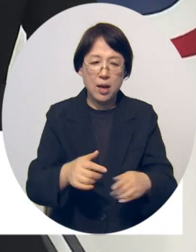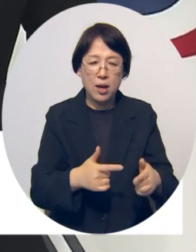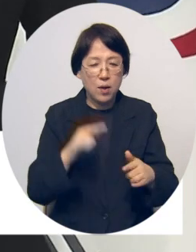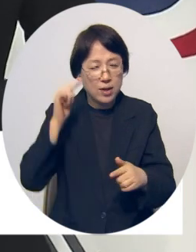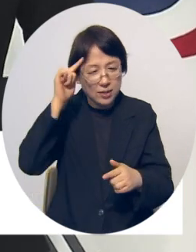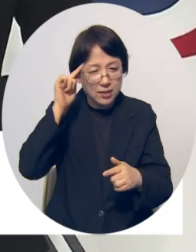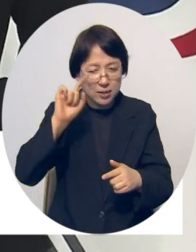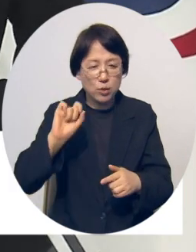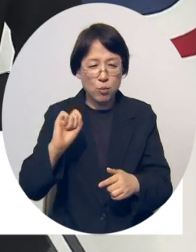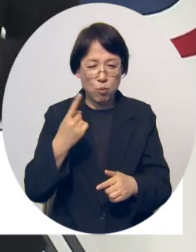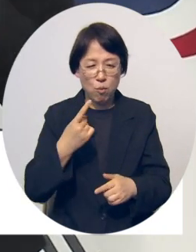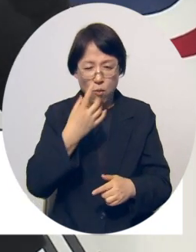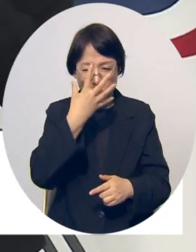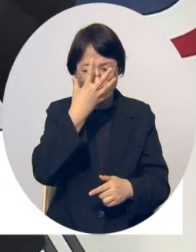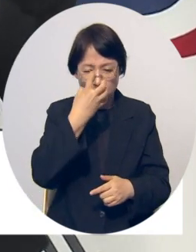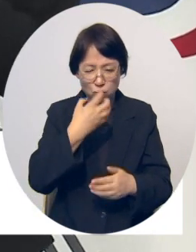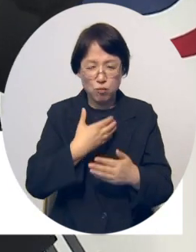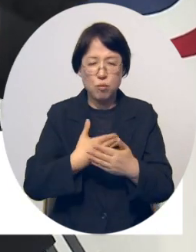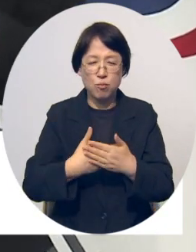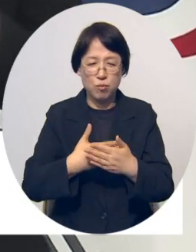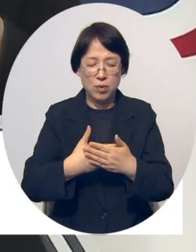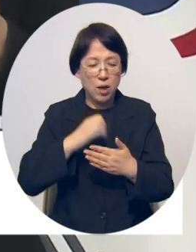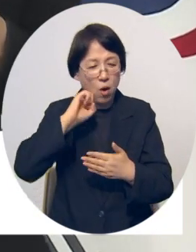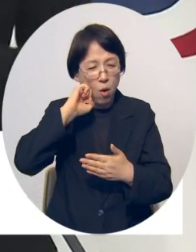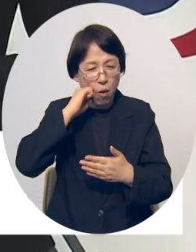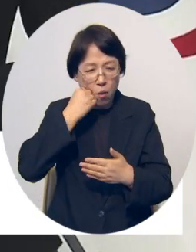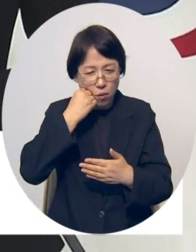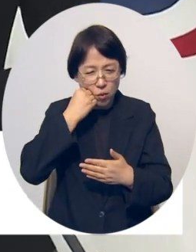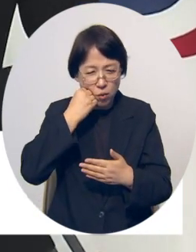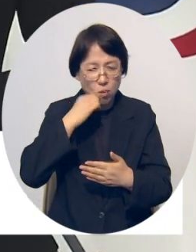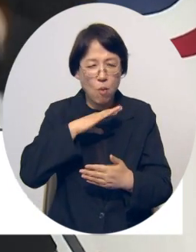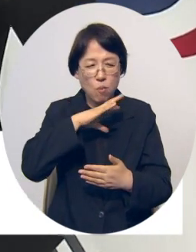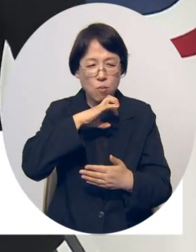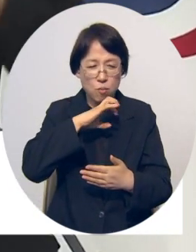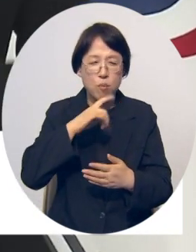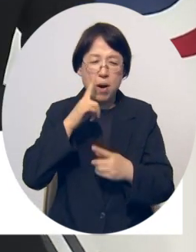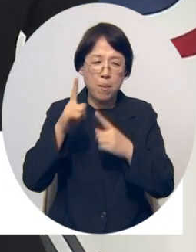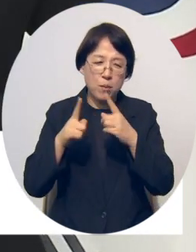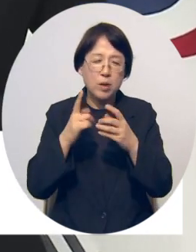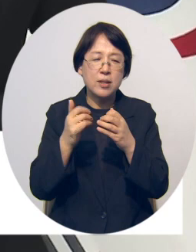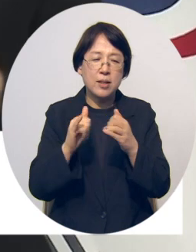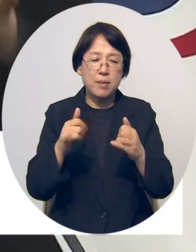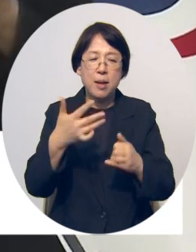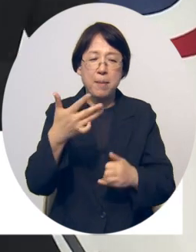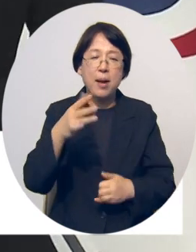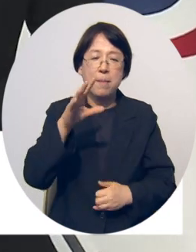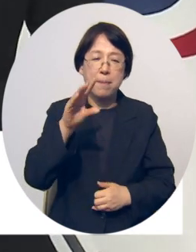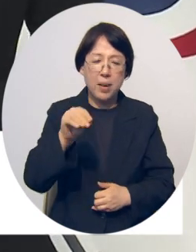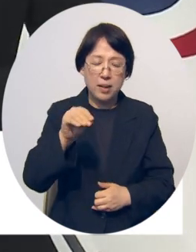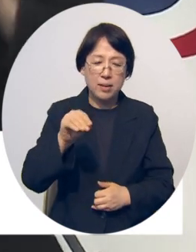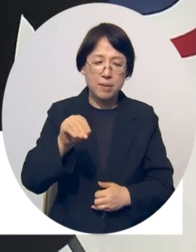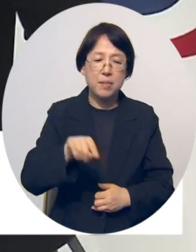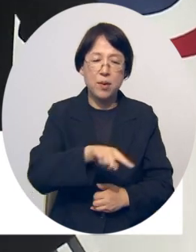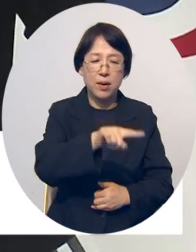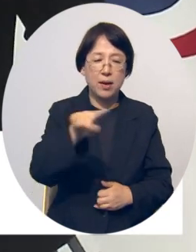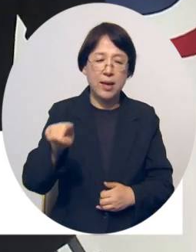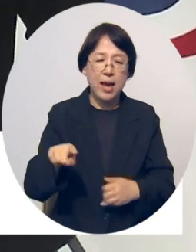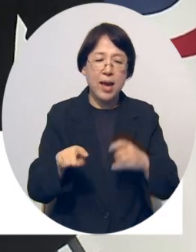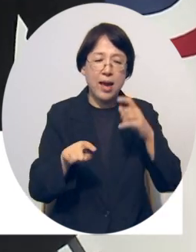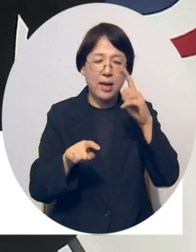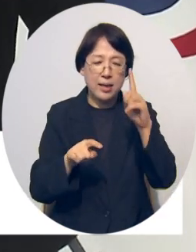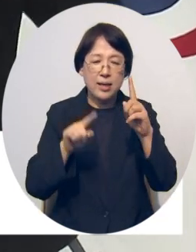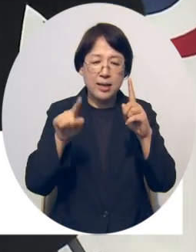우울하고 불안하고 이런 정서적인 어려움을 호소하는 국민들 8만 명에게 어 한명당